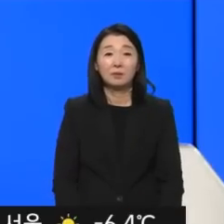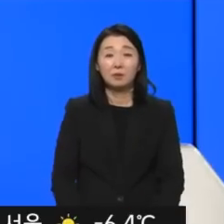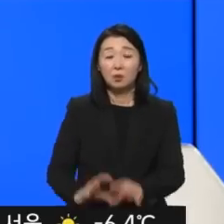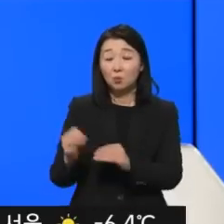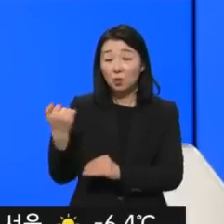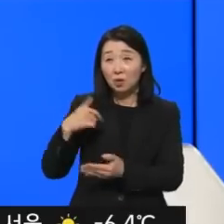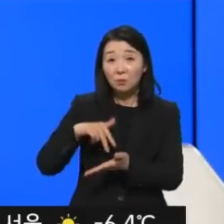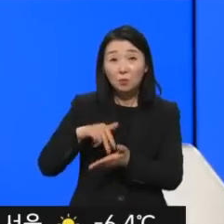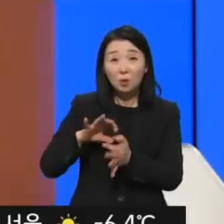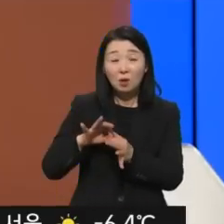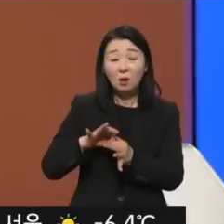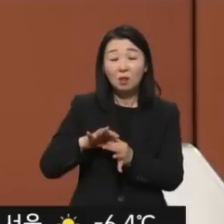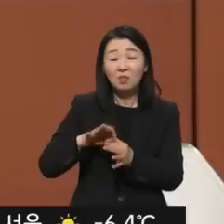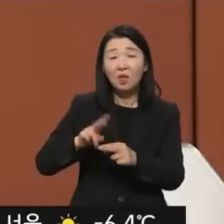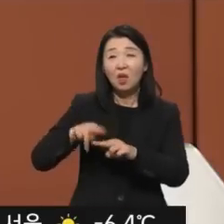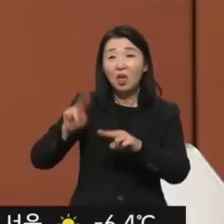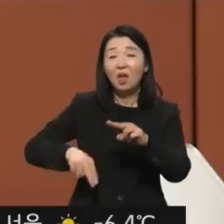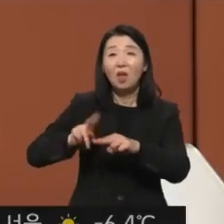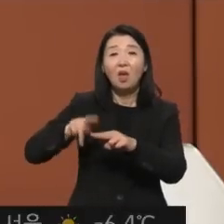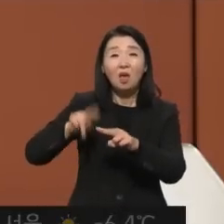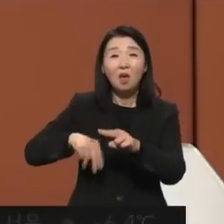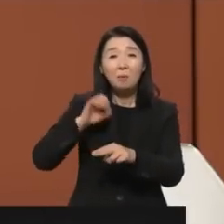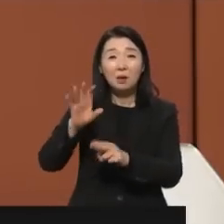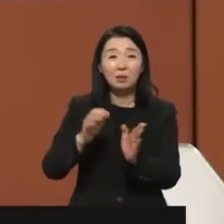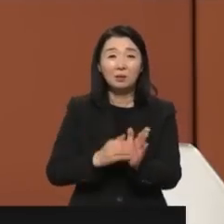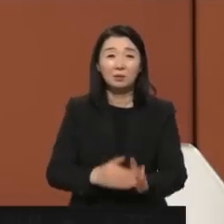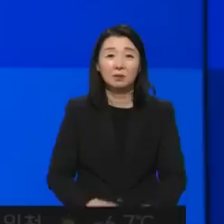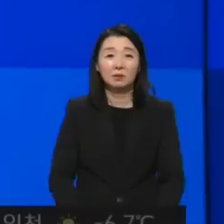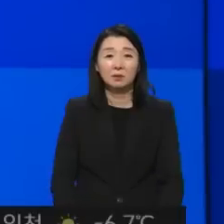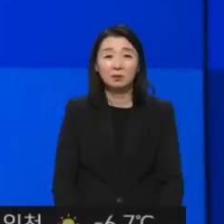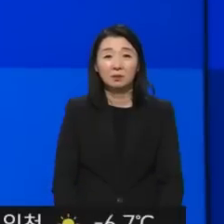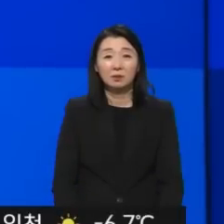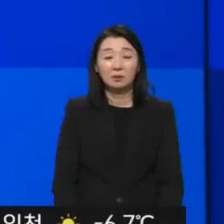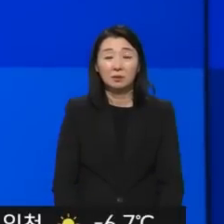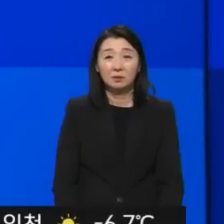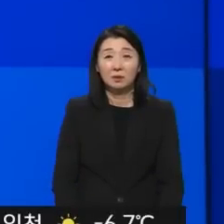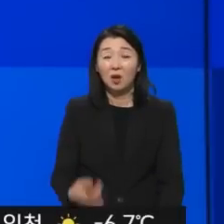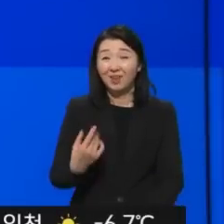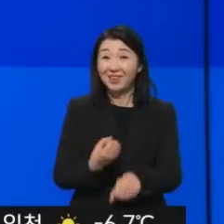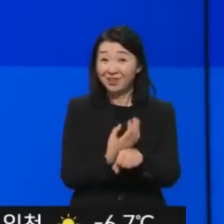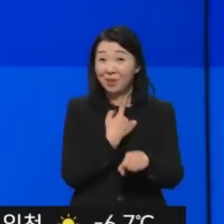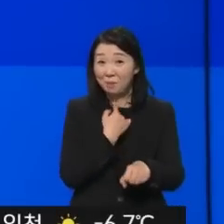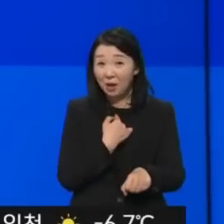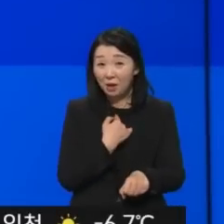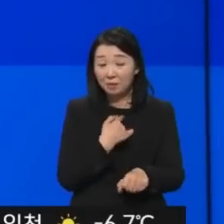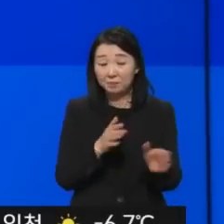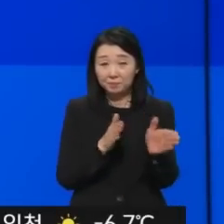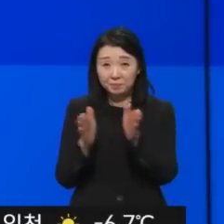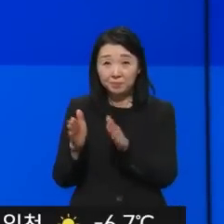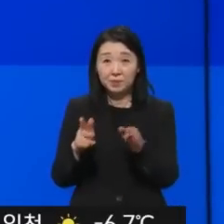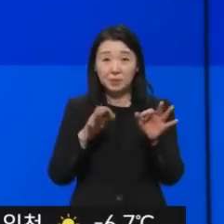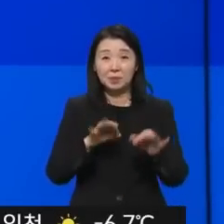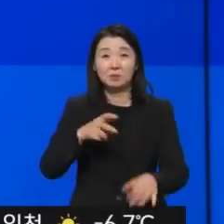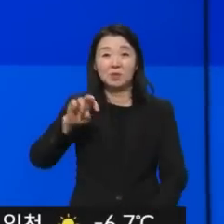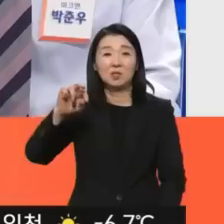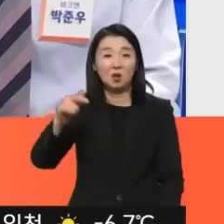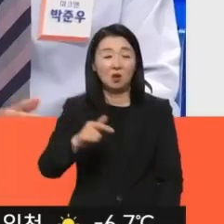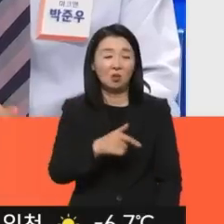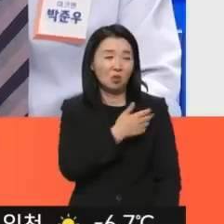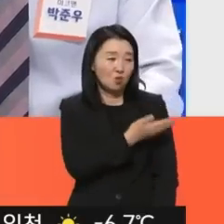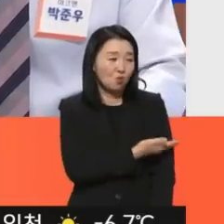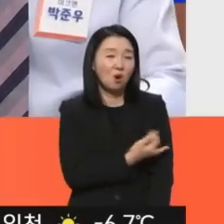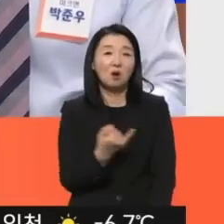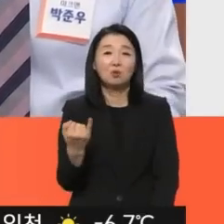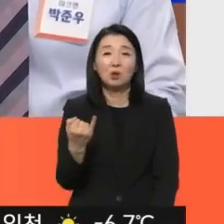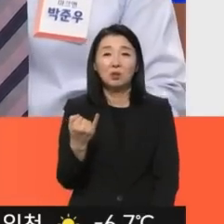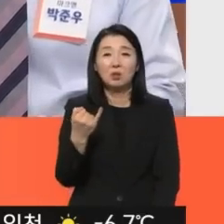국민의힘 쪽에서는 탈당하라는 목소리가 계속해서 나오고 있네요. 네, 제가 어제 전해드렸던 소식인데요. 이 김기현 의원 같은 경우에는 권은희 의원이 우리